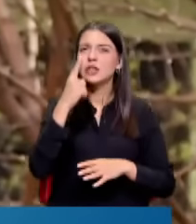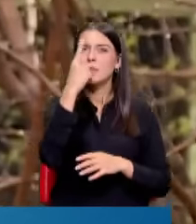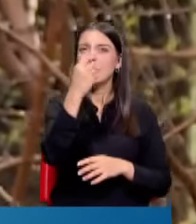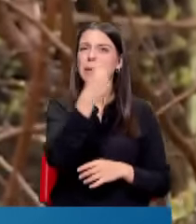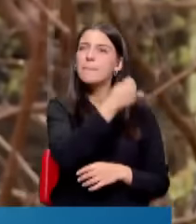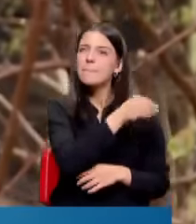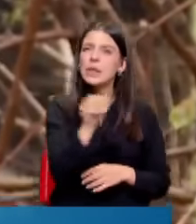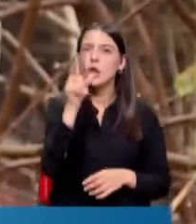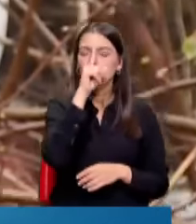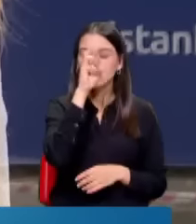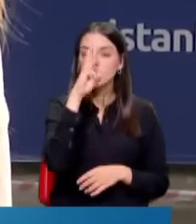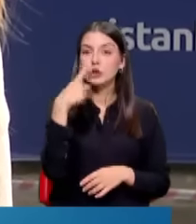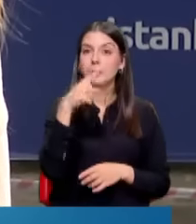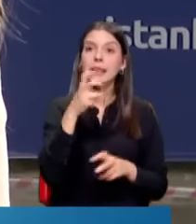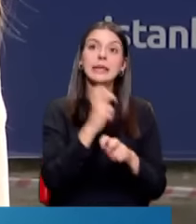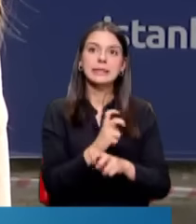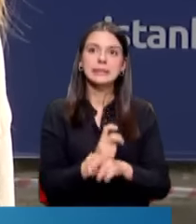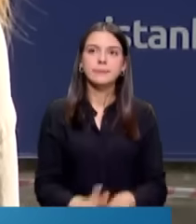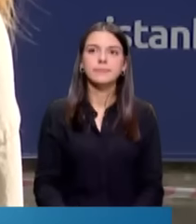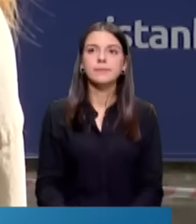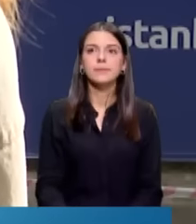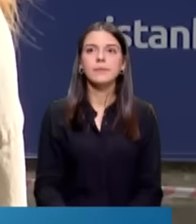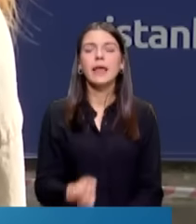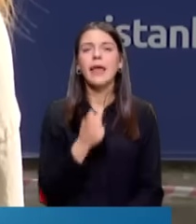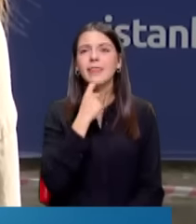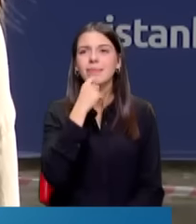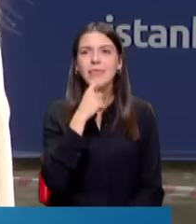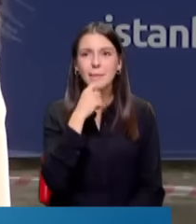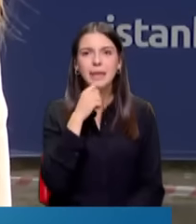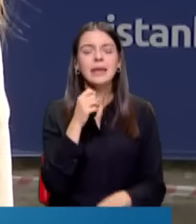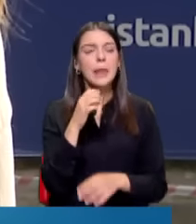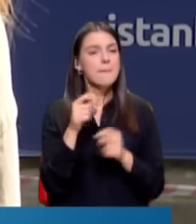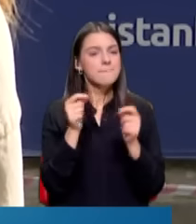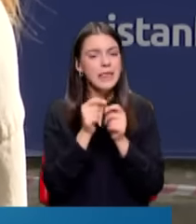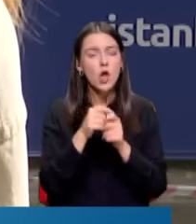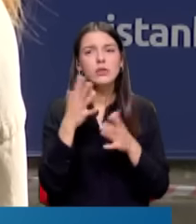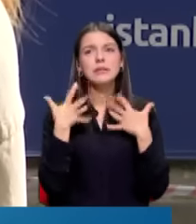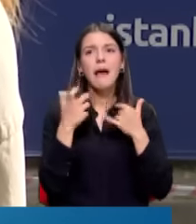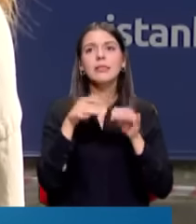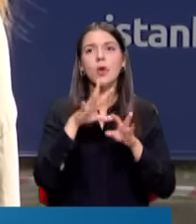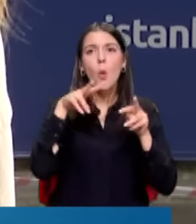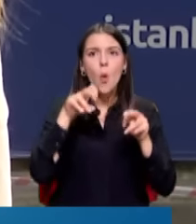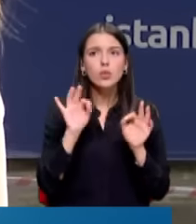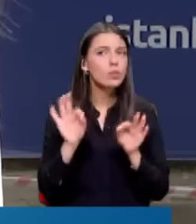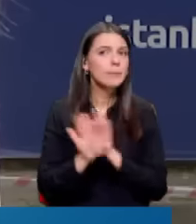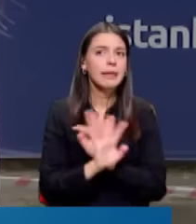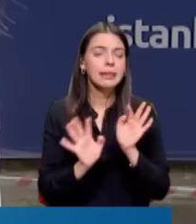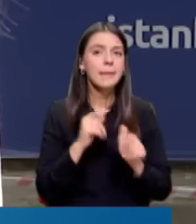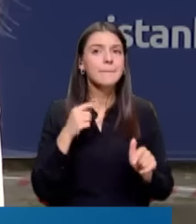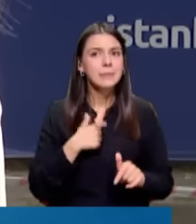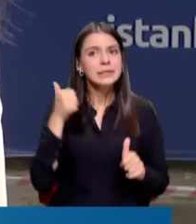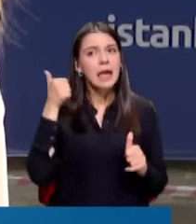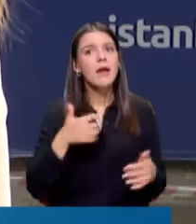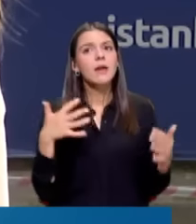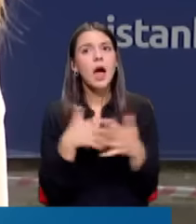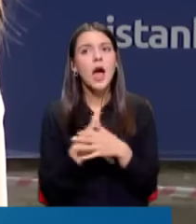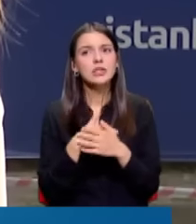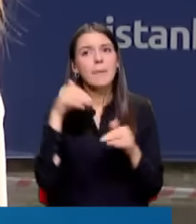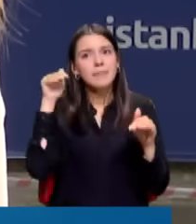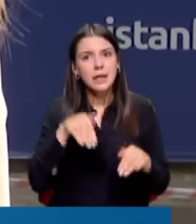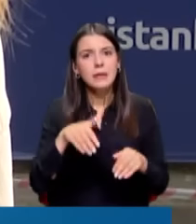1 milyon 300 bini riskli. Demirlerimiz nervsiz, betonumuz sağlıklı değil. oturulacak vaziyette değil. Yani biz her akşam